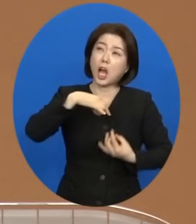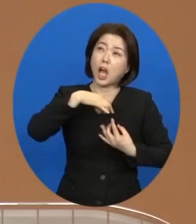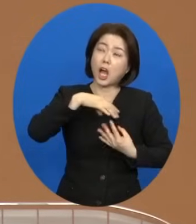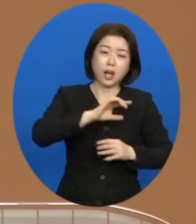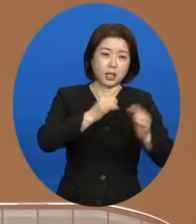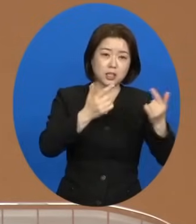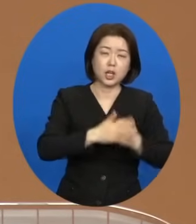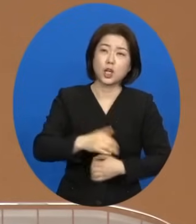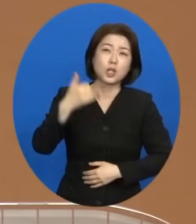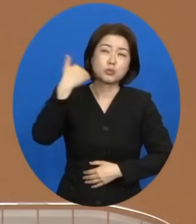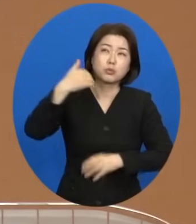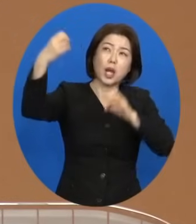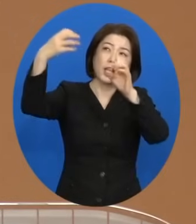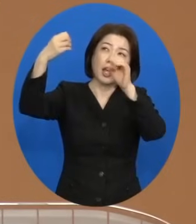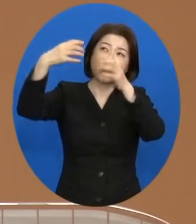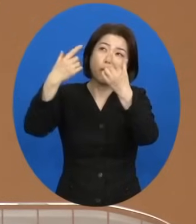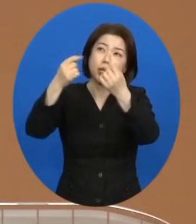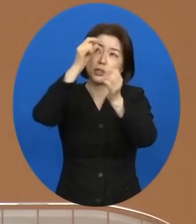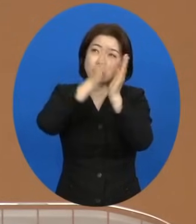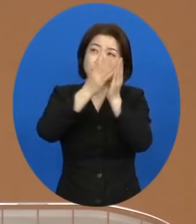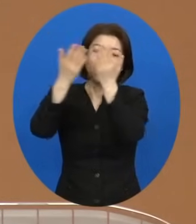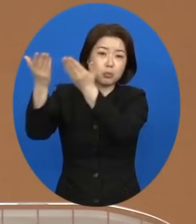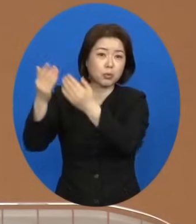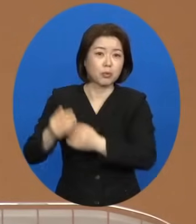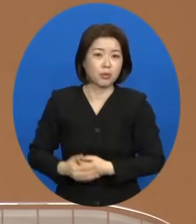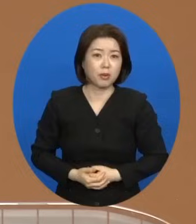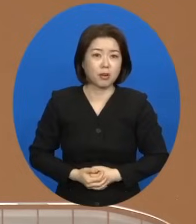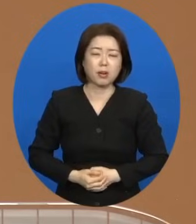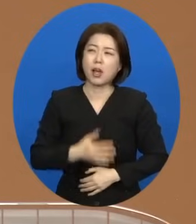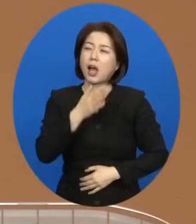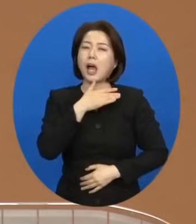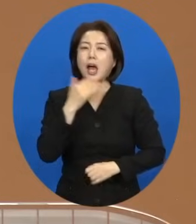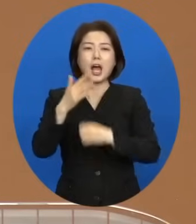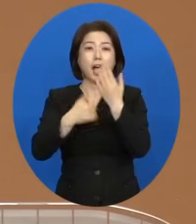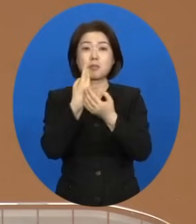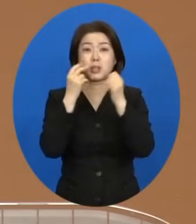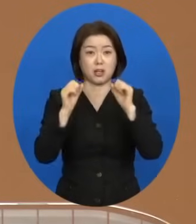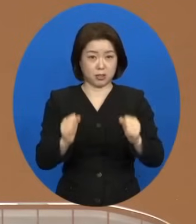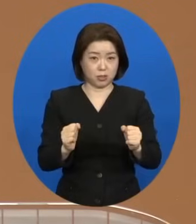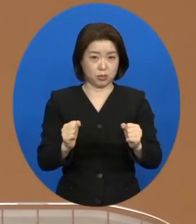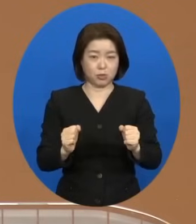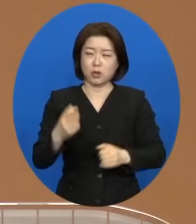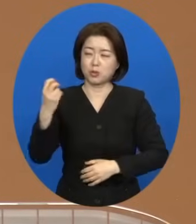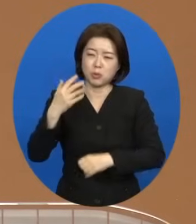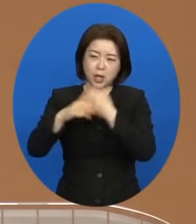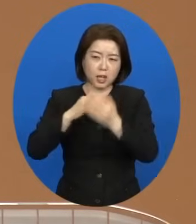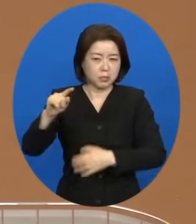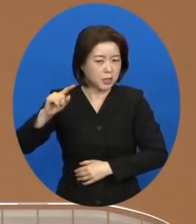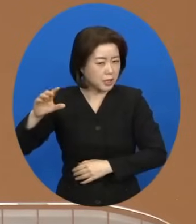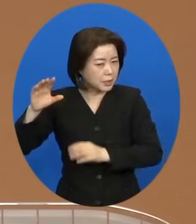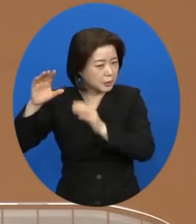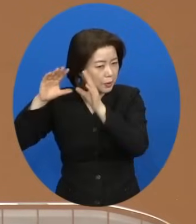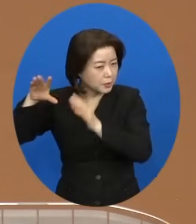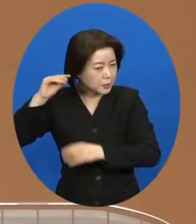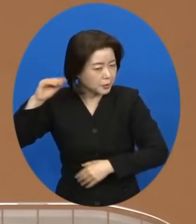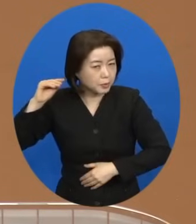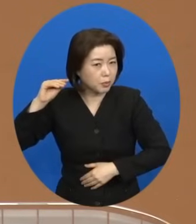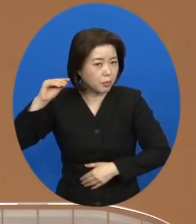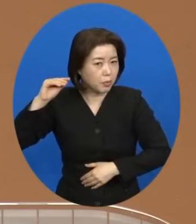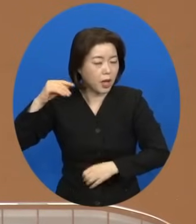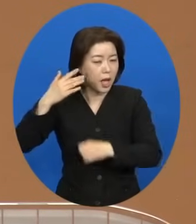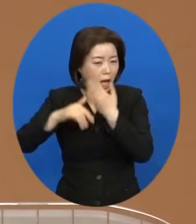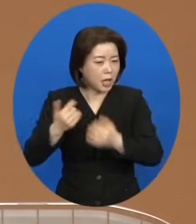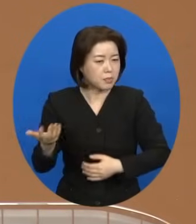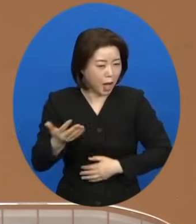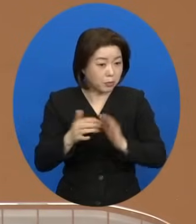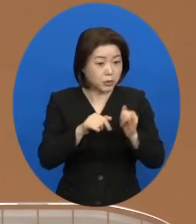누구에게 대화를 하듯이 기도를 하시는 거예요 아 하나님은 살아계시고 또 하나님이 기도를 들으시고 또한 하나님이 아픈